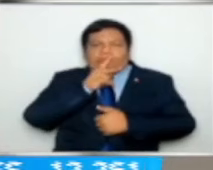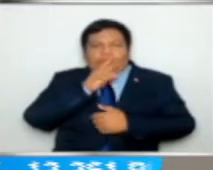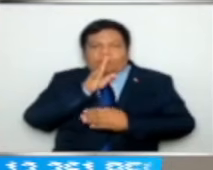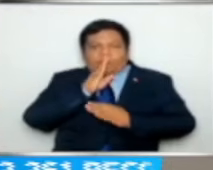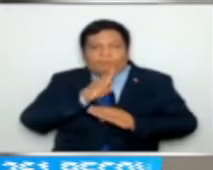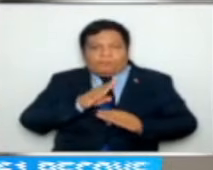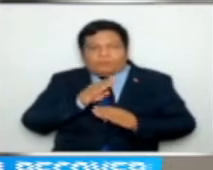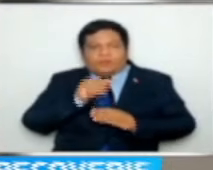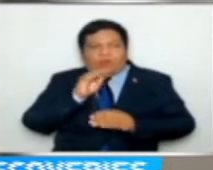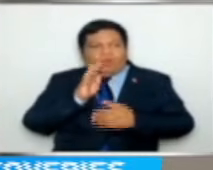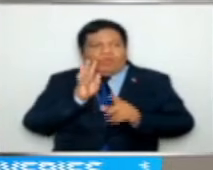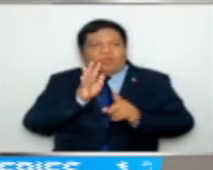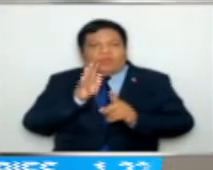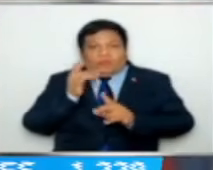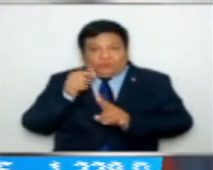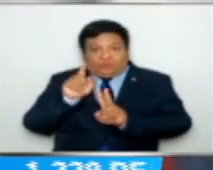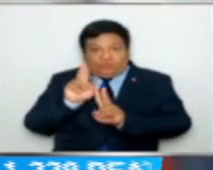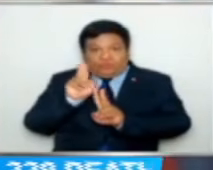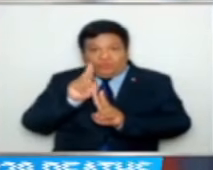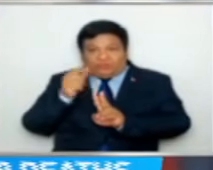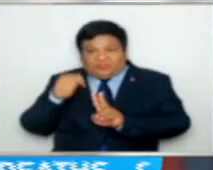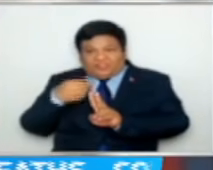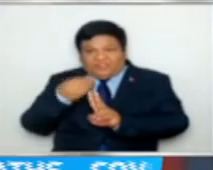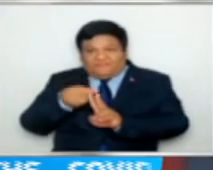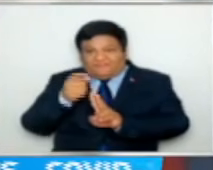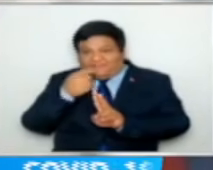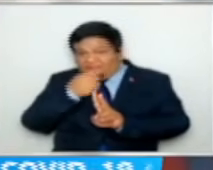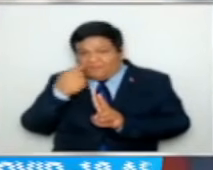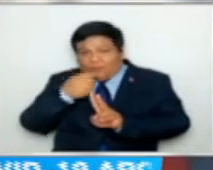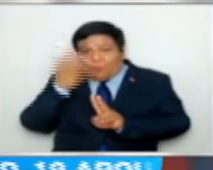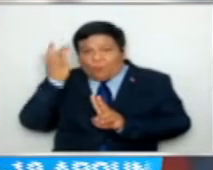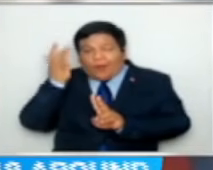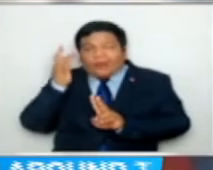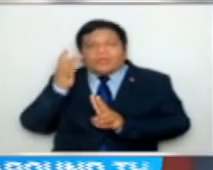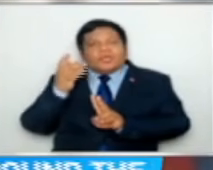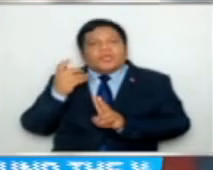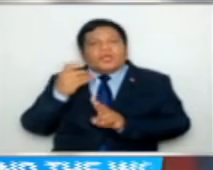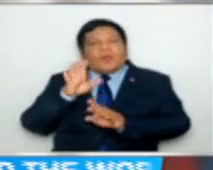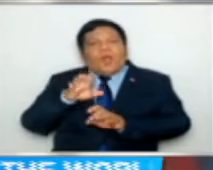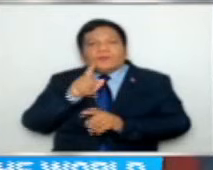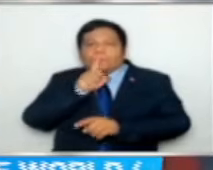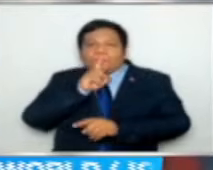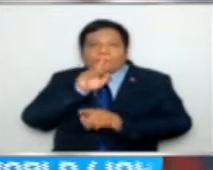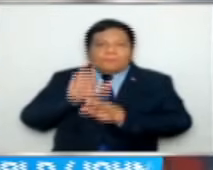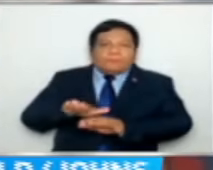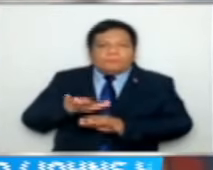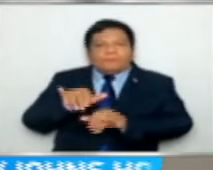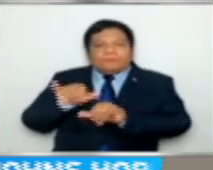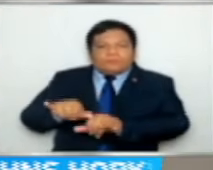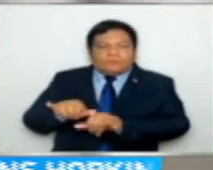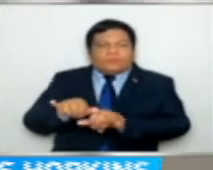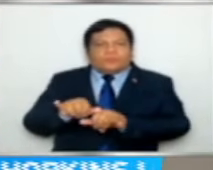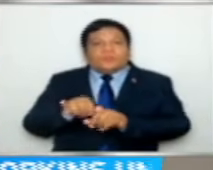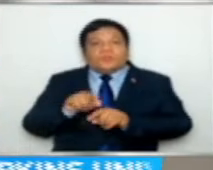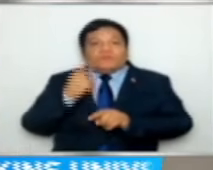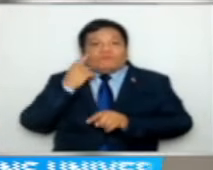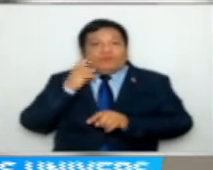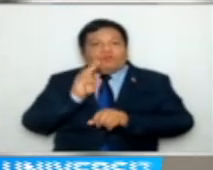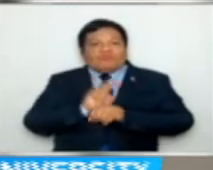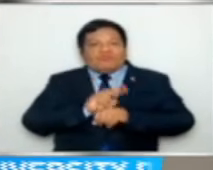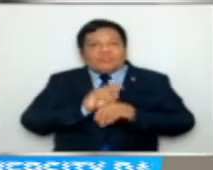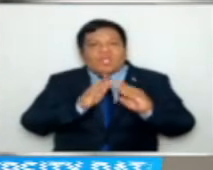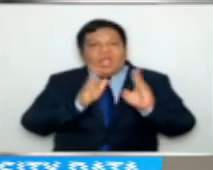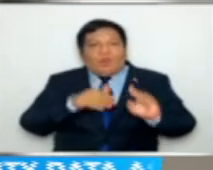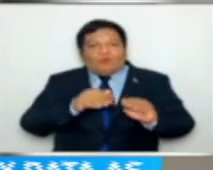bahay nilang ginawa umanong drug den. Hindi na inabutan ng mga operatiba ang ina ng mga bata pero sasampahan pa rin